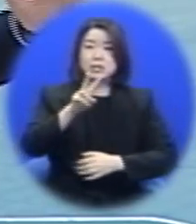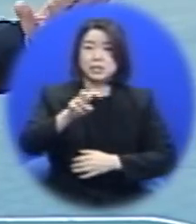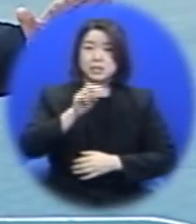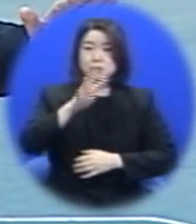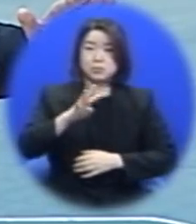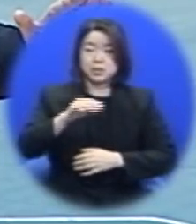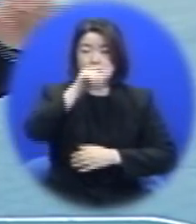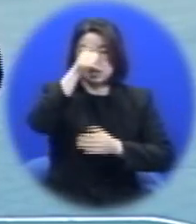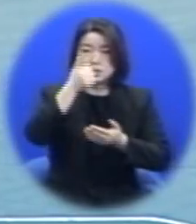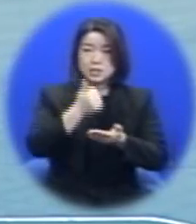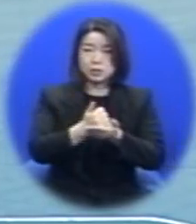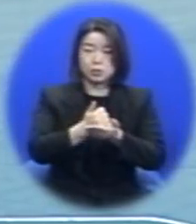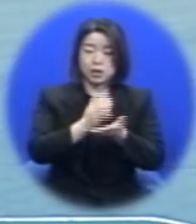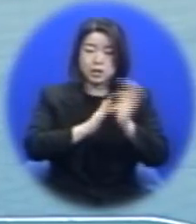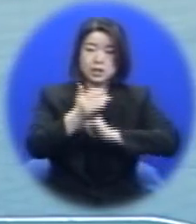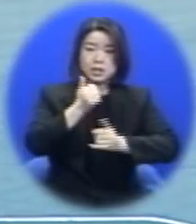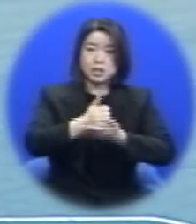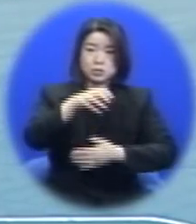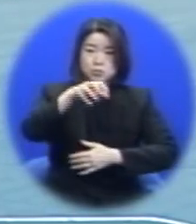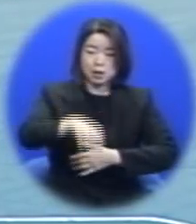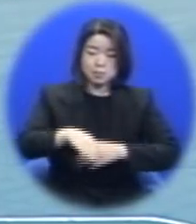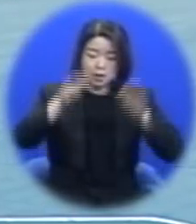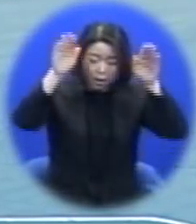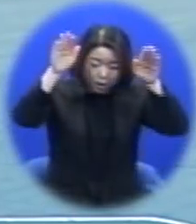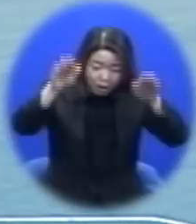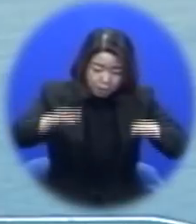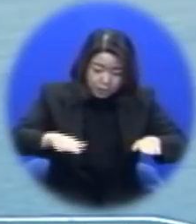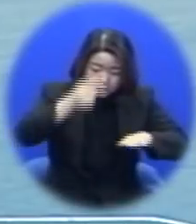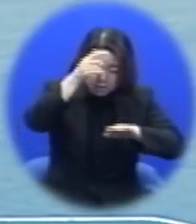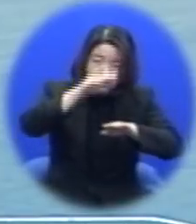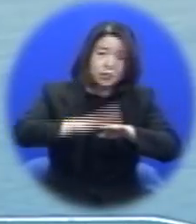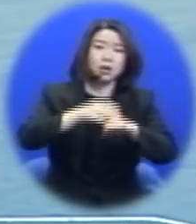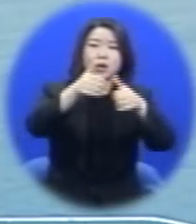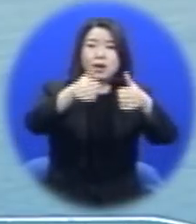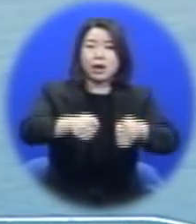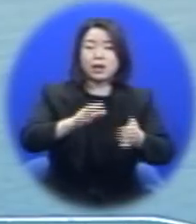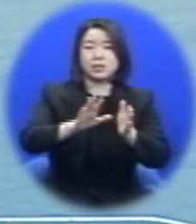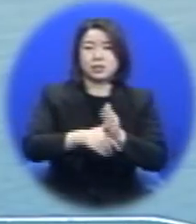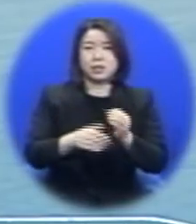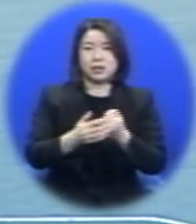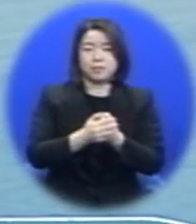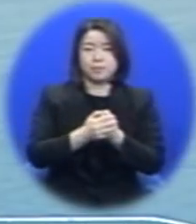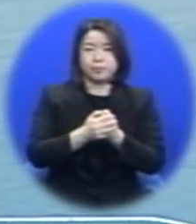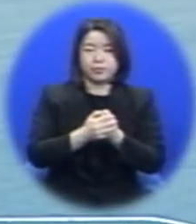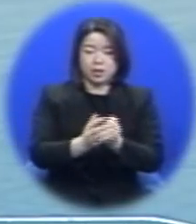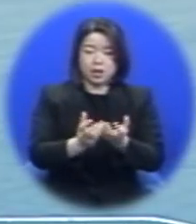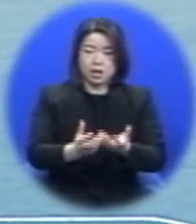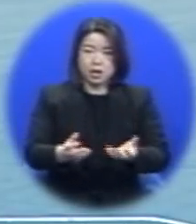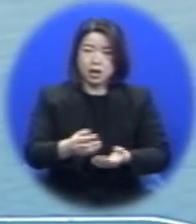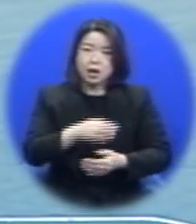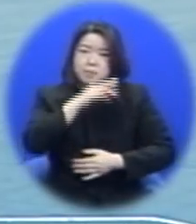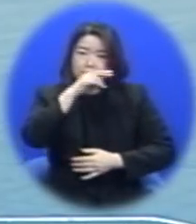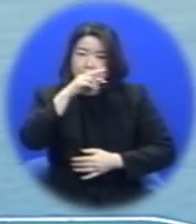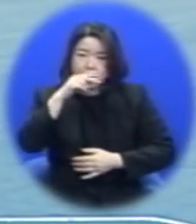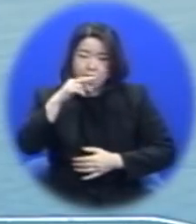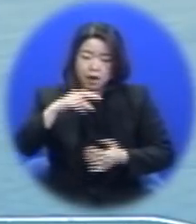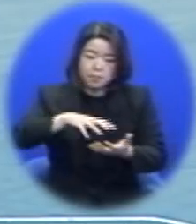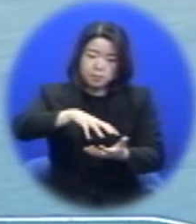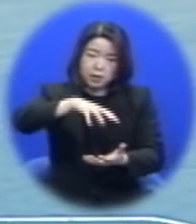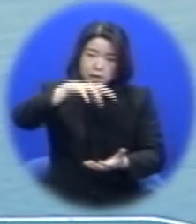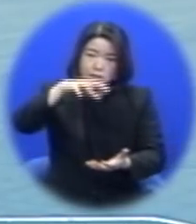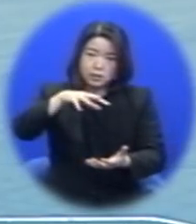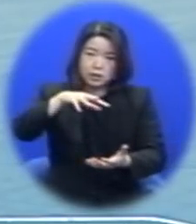앞에 엎드려서 경배하는데 검은 거와 향을 담은 금 대접을 가지고 예수님